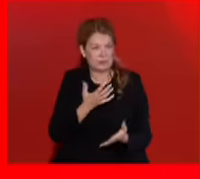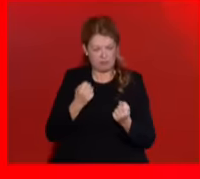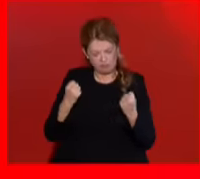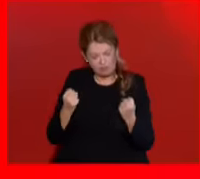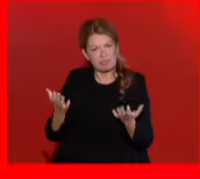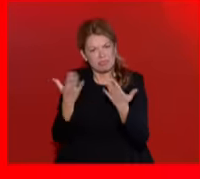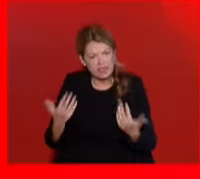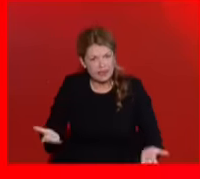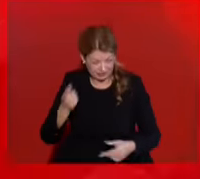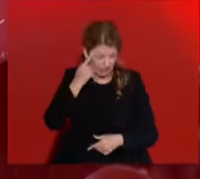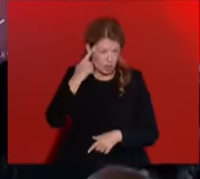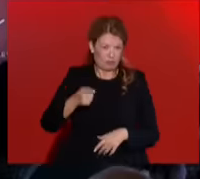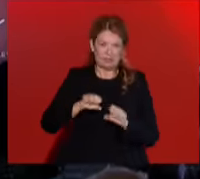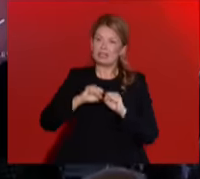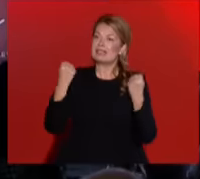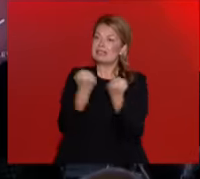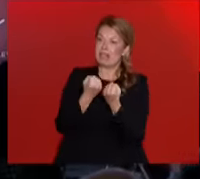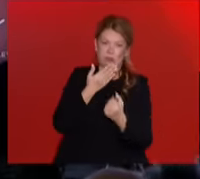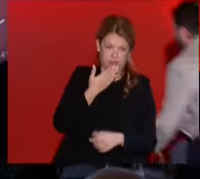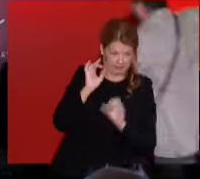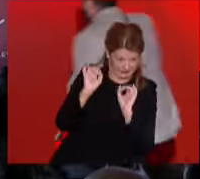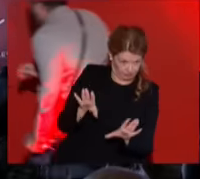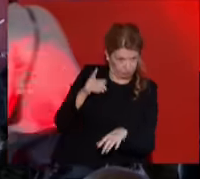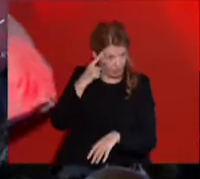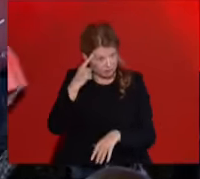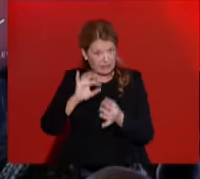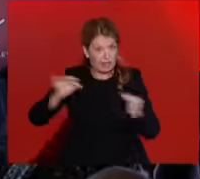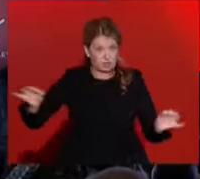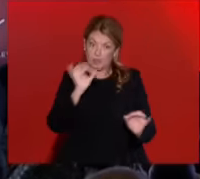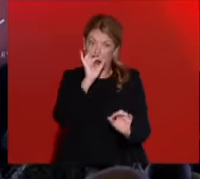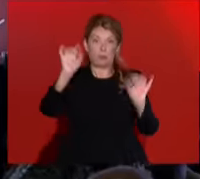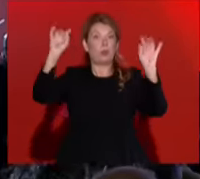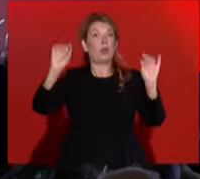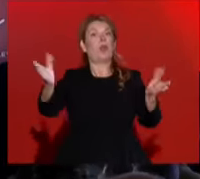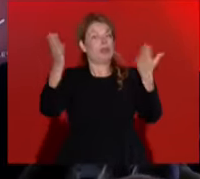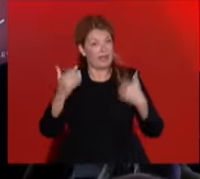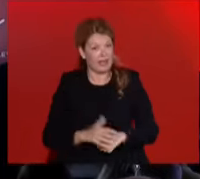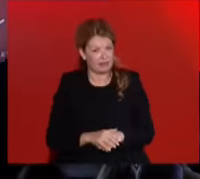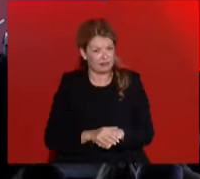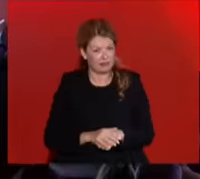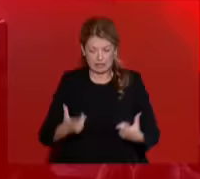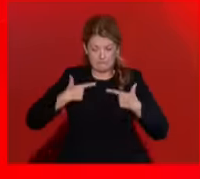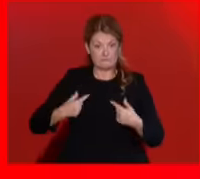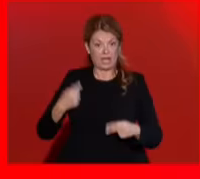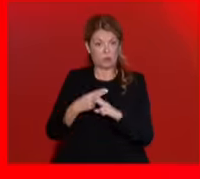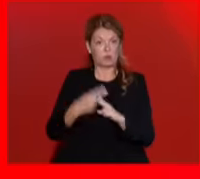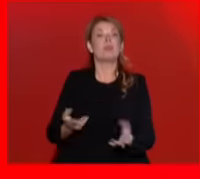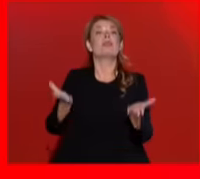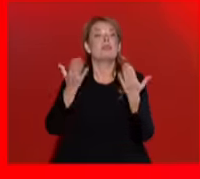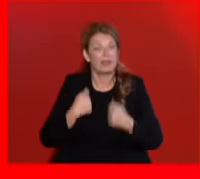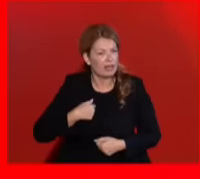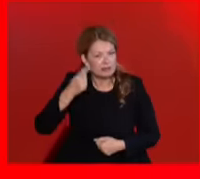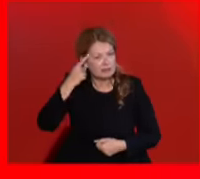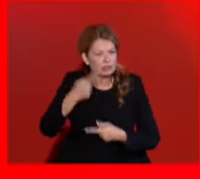ότι αυτός ο χώρος δεν έχει ιστορία, ότι αυτός ο χώρος δεν έχει τα στελέχη, ότι αυτός